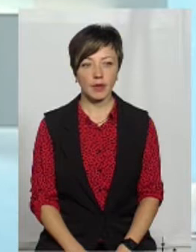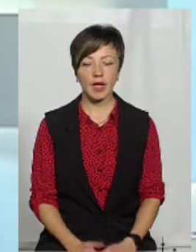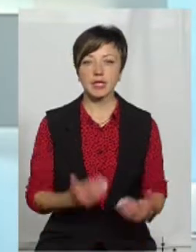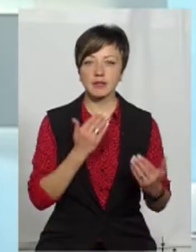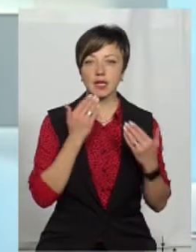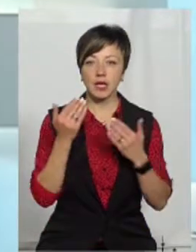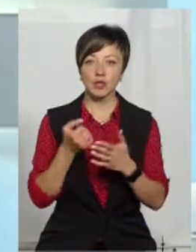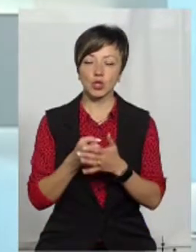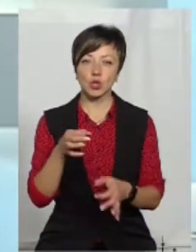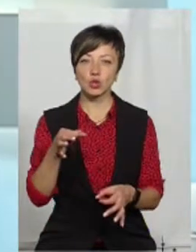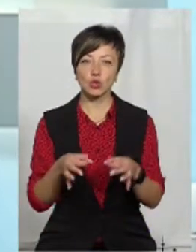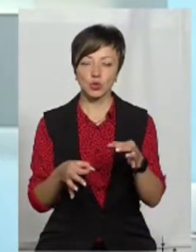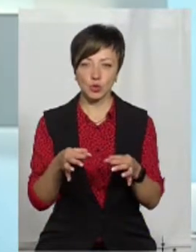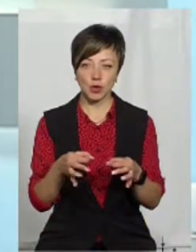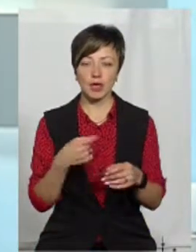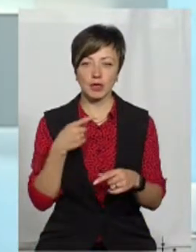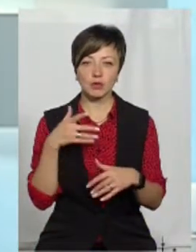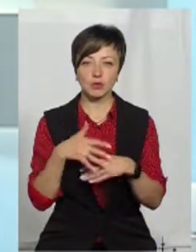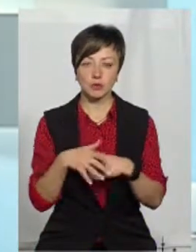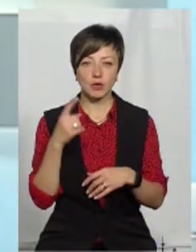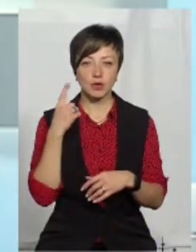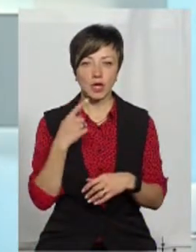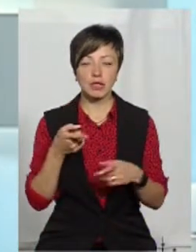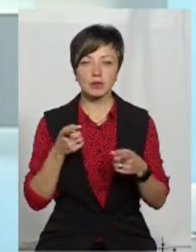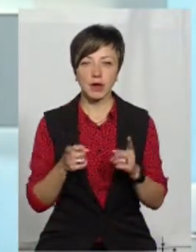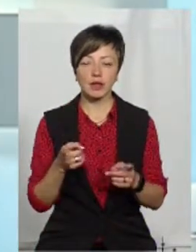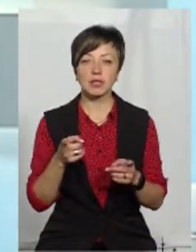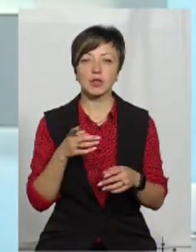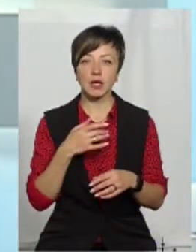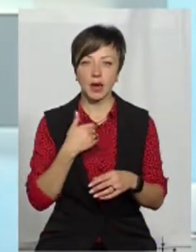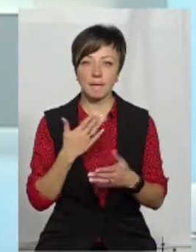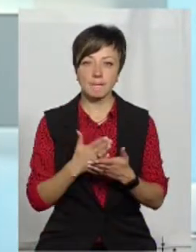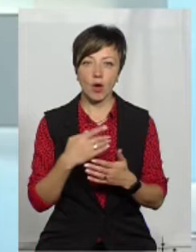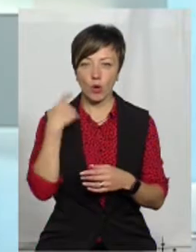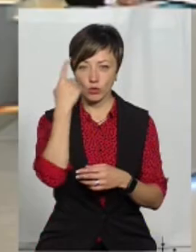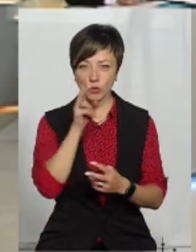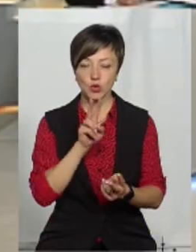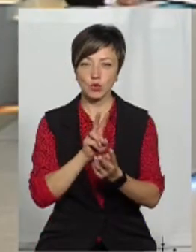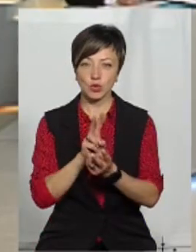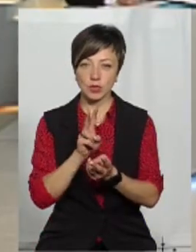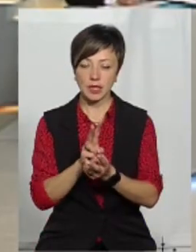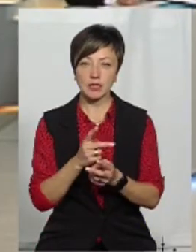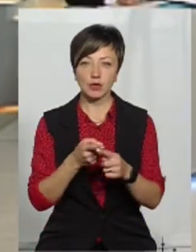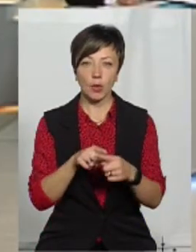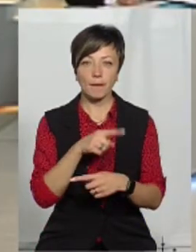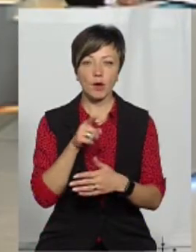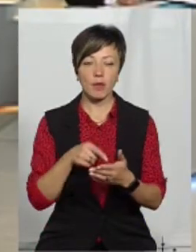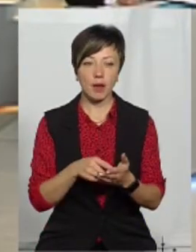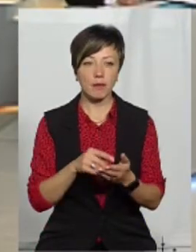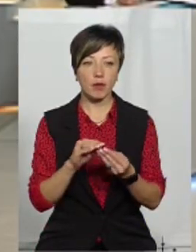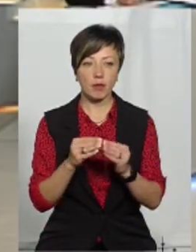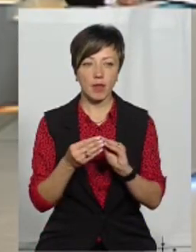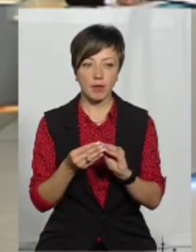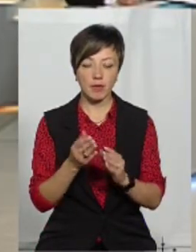Звертайтесь до суду, там трошки обрізана така відповідь. Да, чи маєте що додати? Справді, дійсно, я навіть мав особисто пару зустрічей з паном Ігорем з цього питання, і проблема